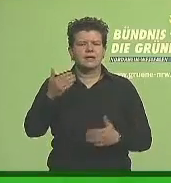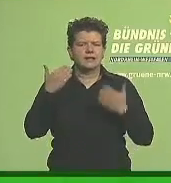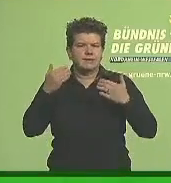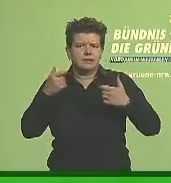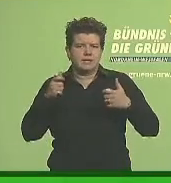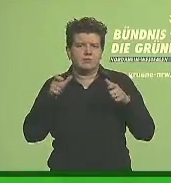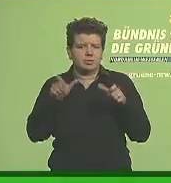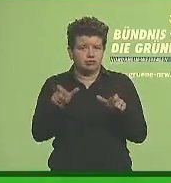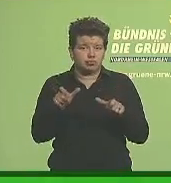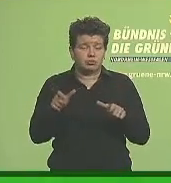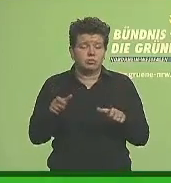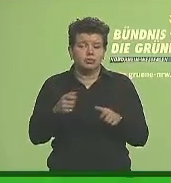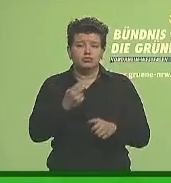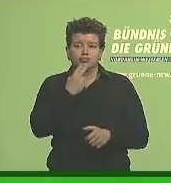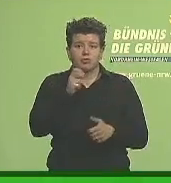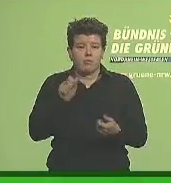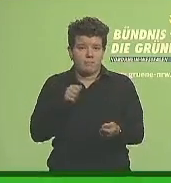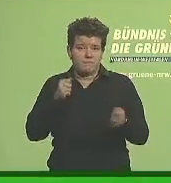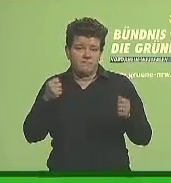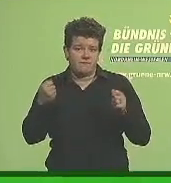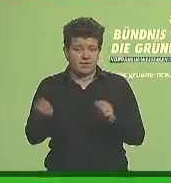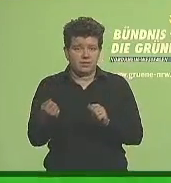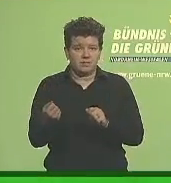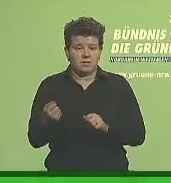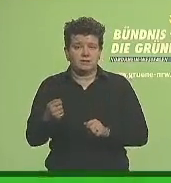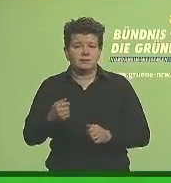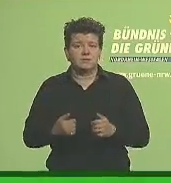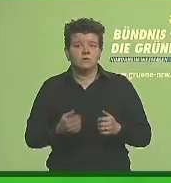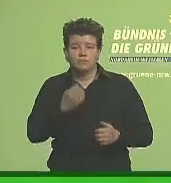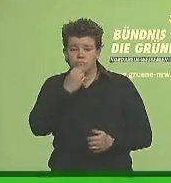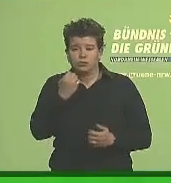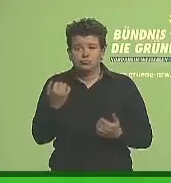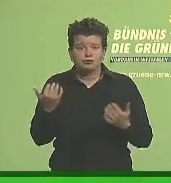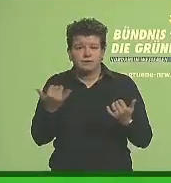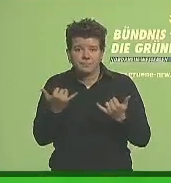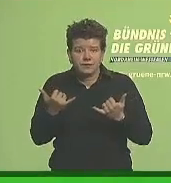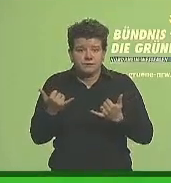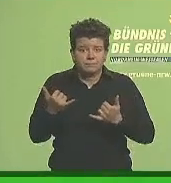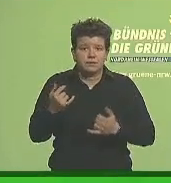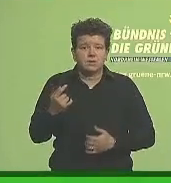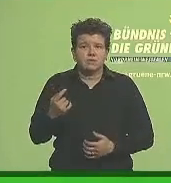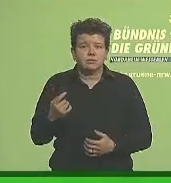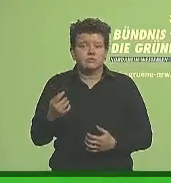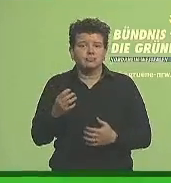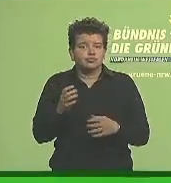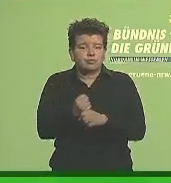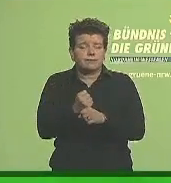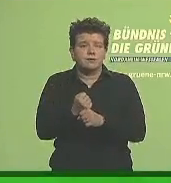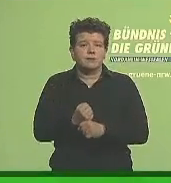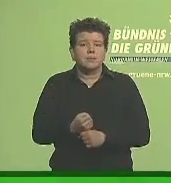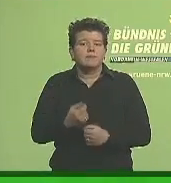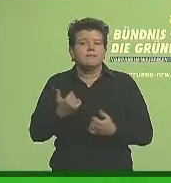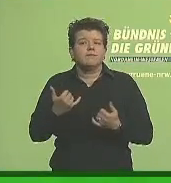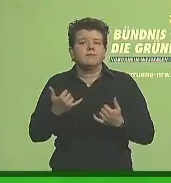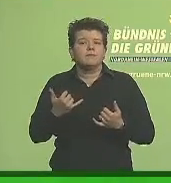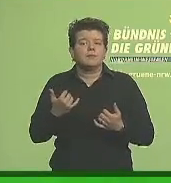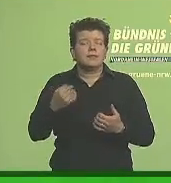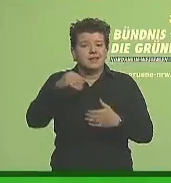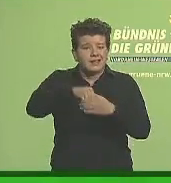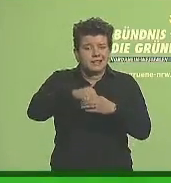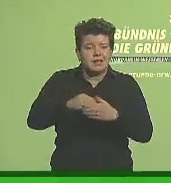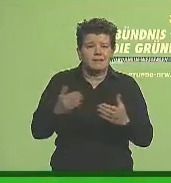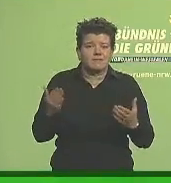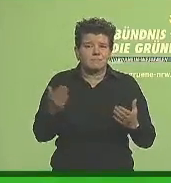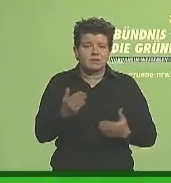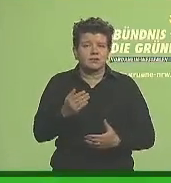man die Zeit eigentlich nicht verstanden. Dann hat man den Knall nicht gehört. Es geht nicht nur darum, den